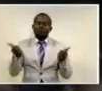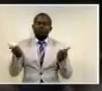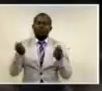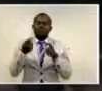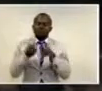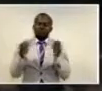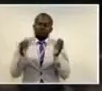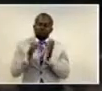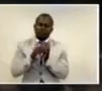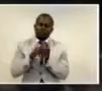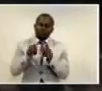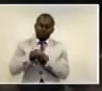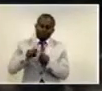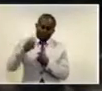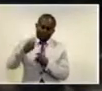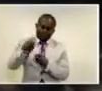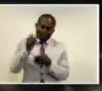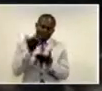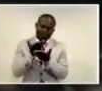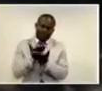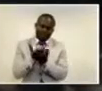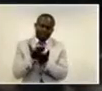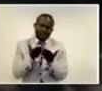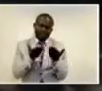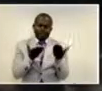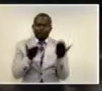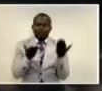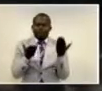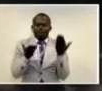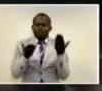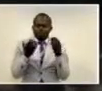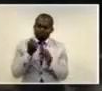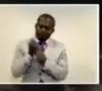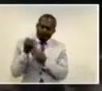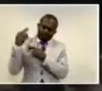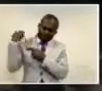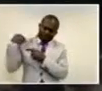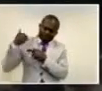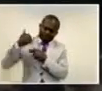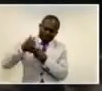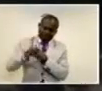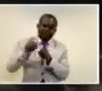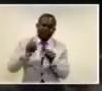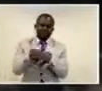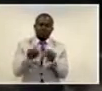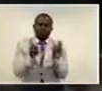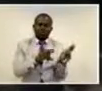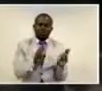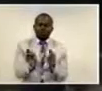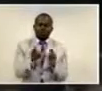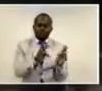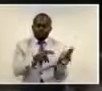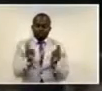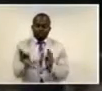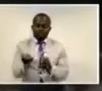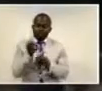ariko namwe mbasaba ko mushyiraho akanyu nk'uko bisanzwe